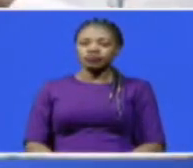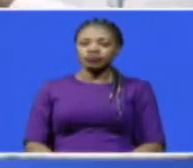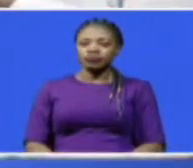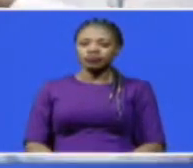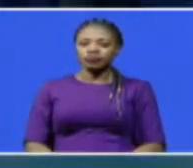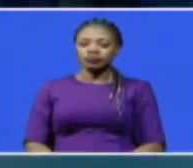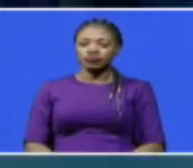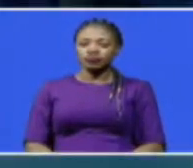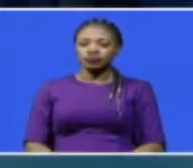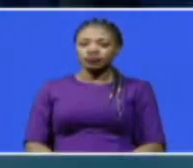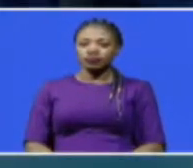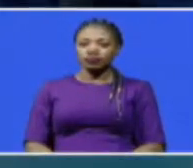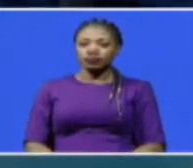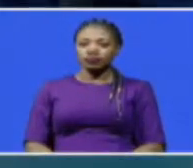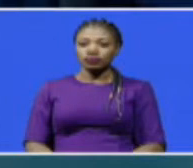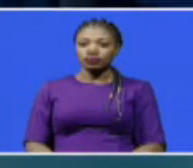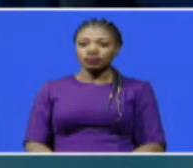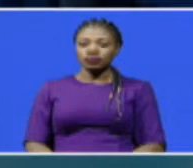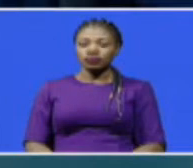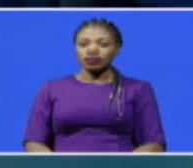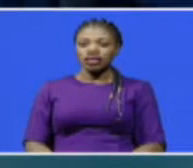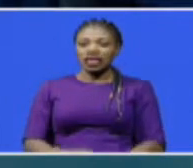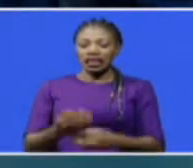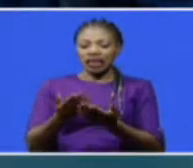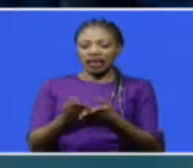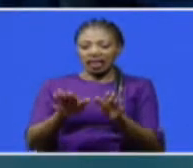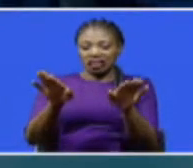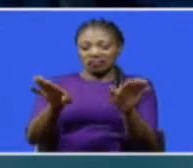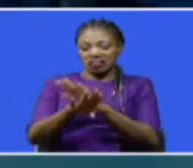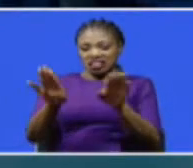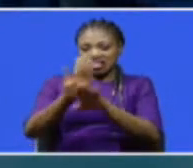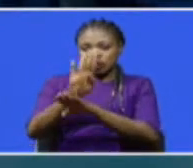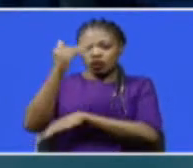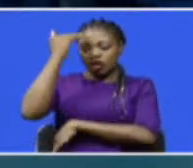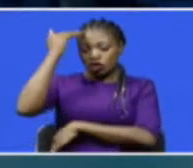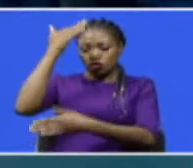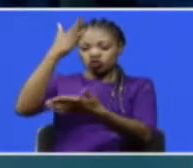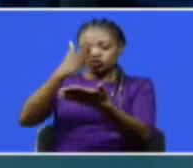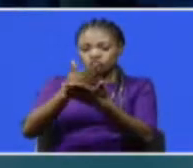Nairobi. Bila shaka mtazamaji, mbivu na mbichi itabainika